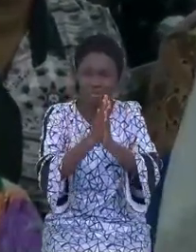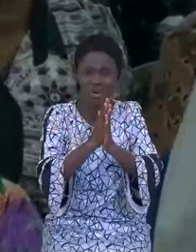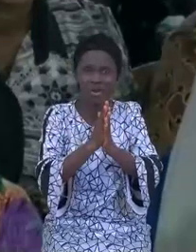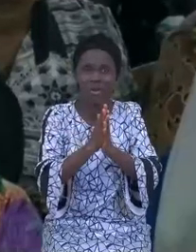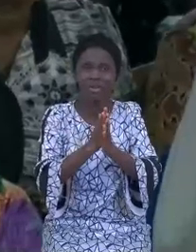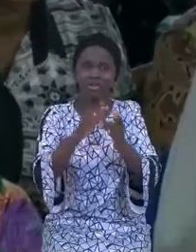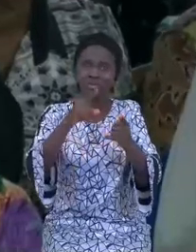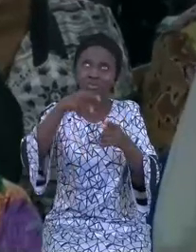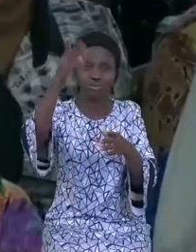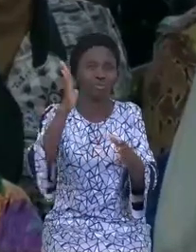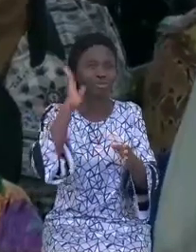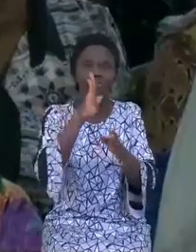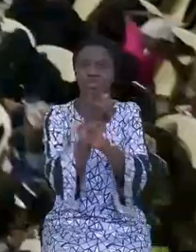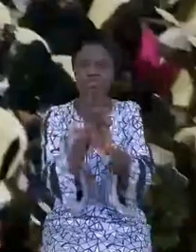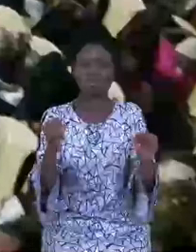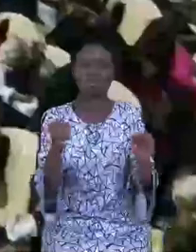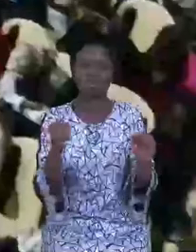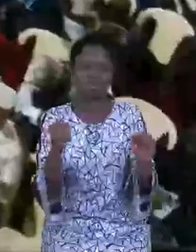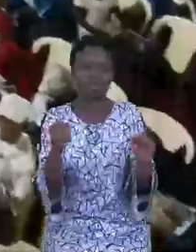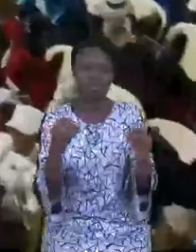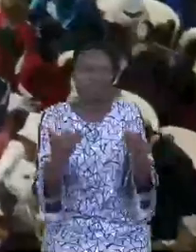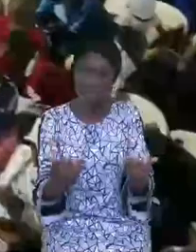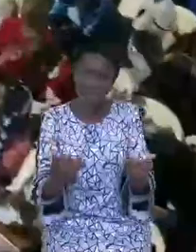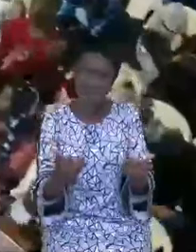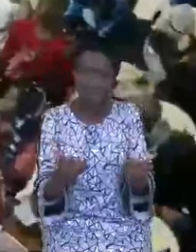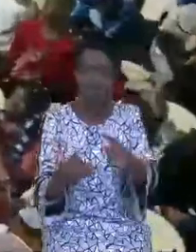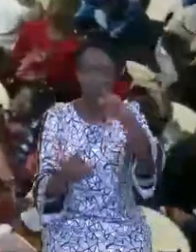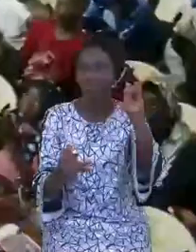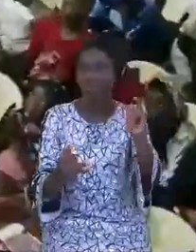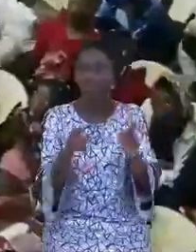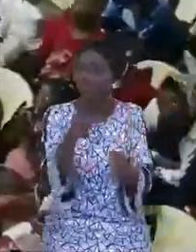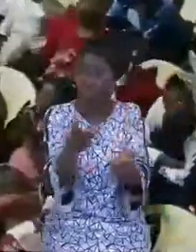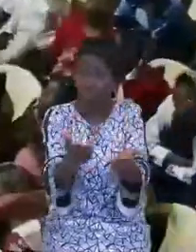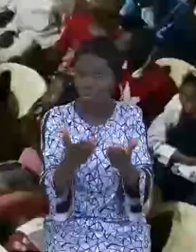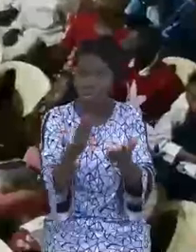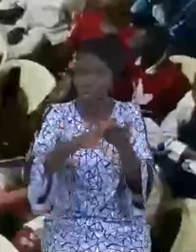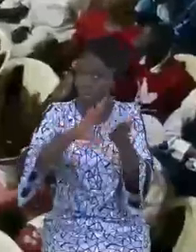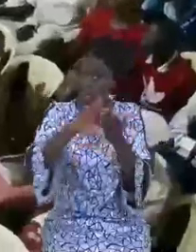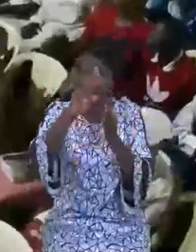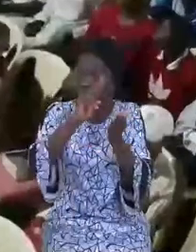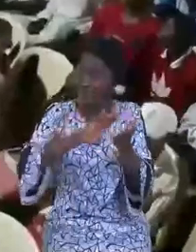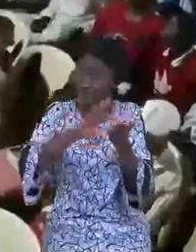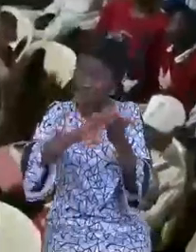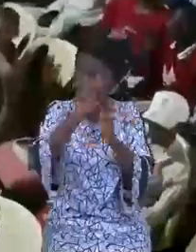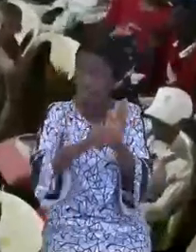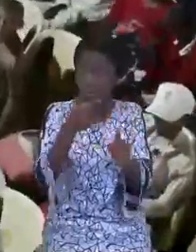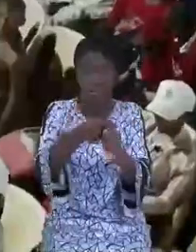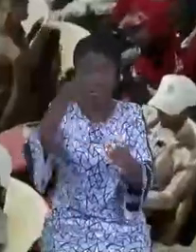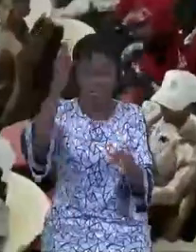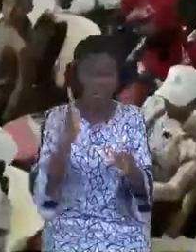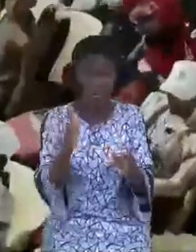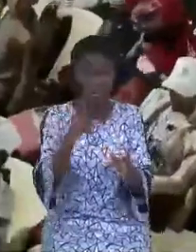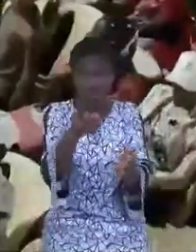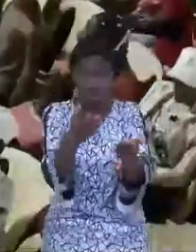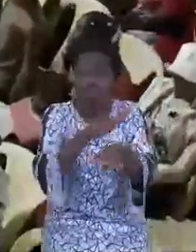baissée, les yeux fermés. Tu veux le pardon de la part du Seigneur. Tu veux que toutes tes